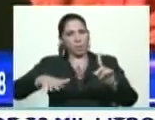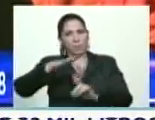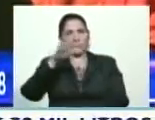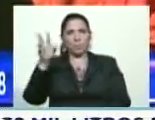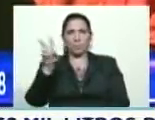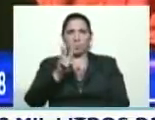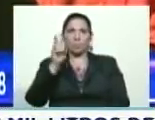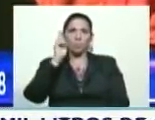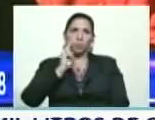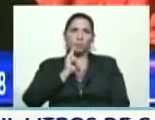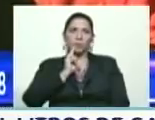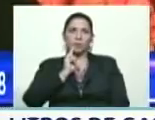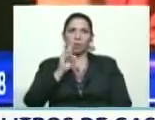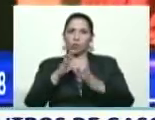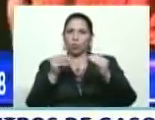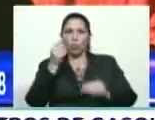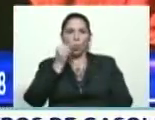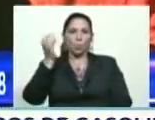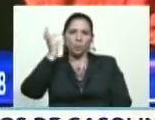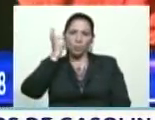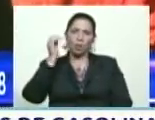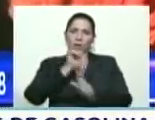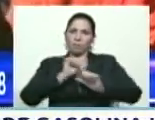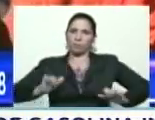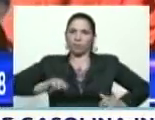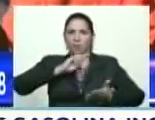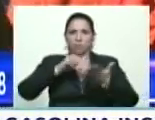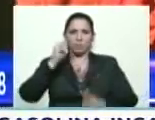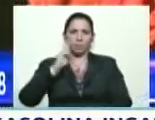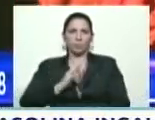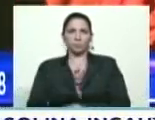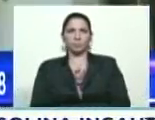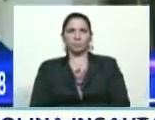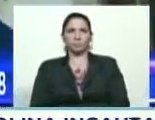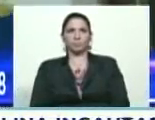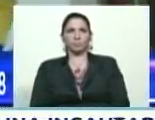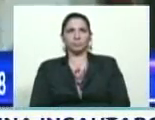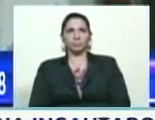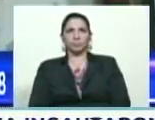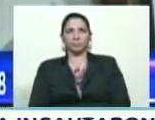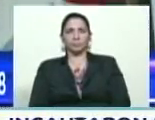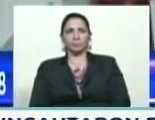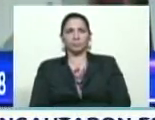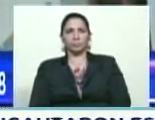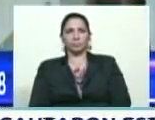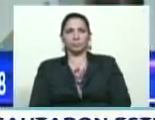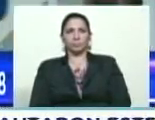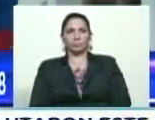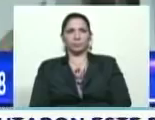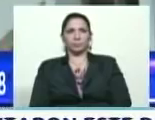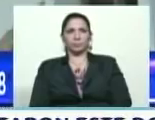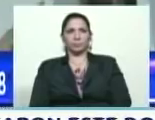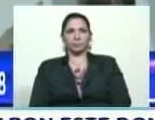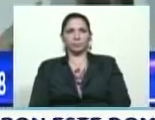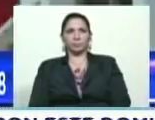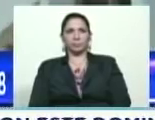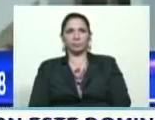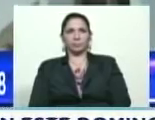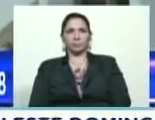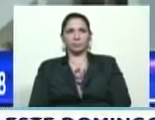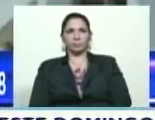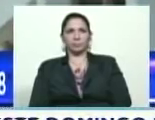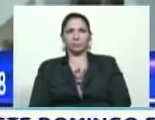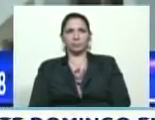bolivariano, de todos sus hombres y mujeres de la Fuerza Armada Nacional Bolivariana. Крепко жму руку всем прибывшим сюда военным